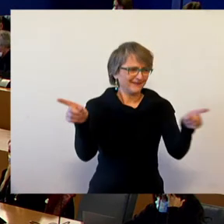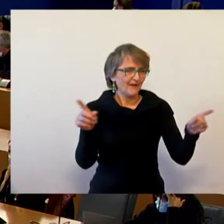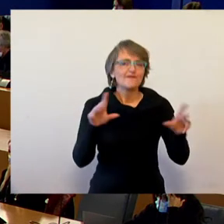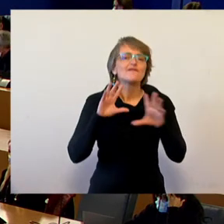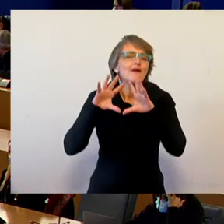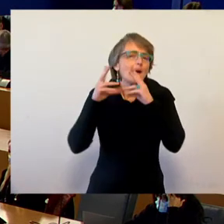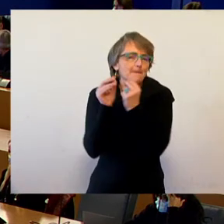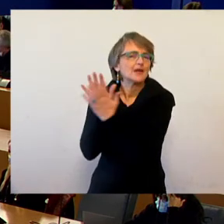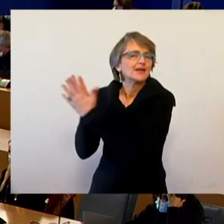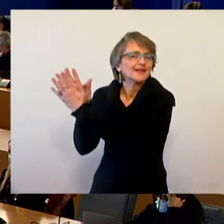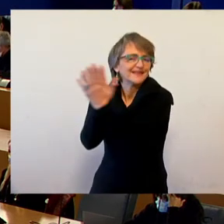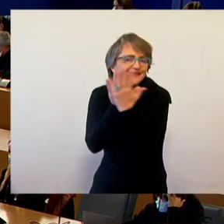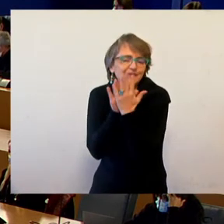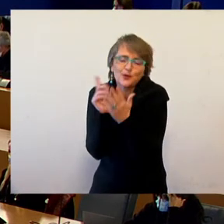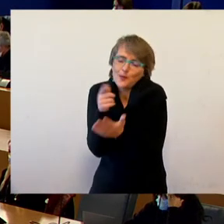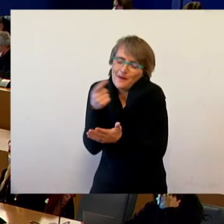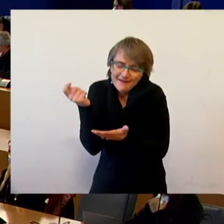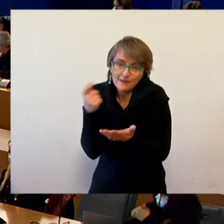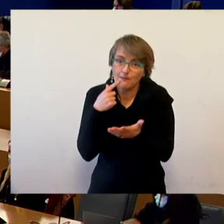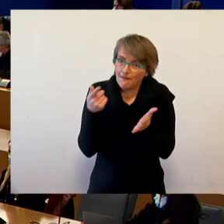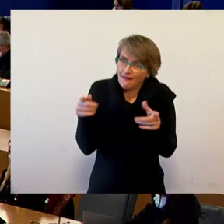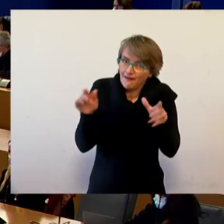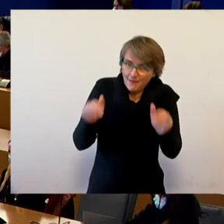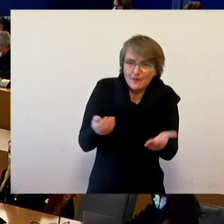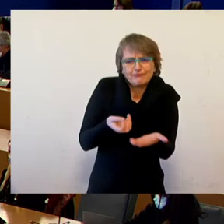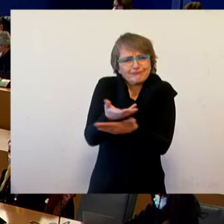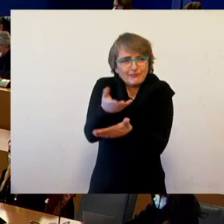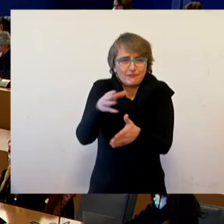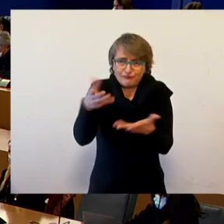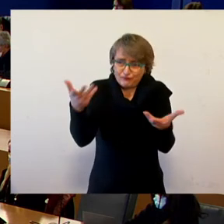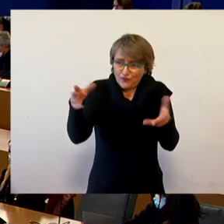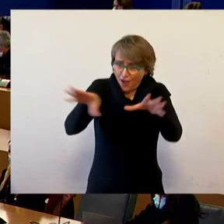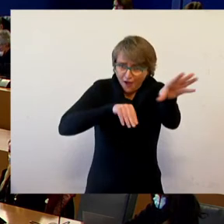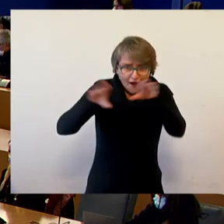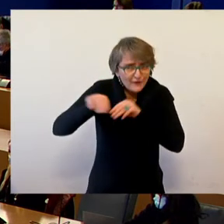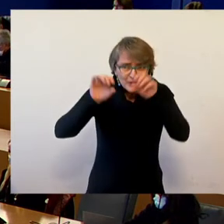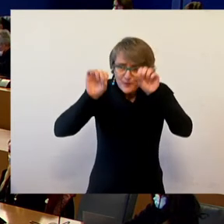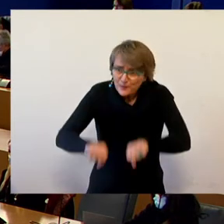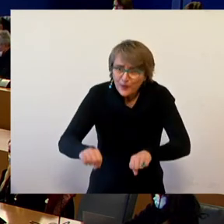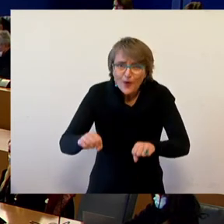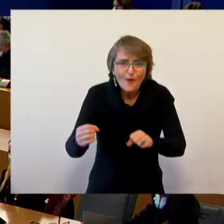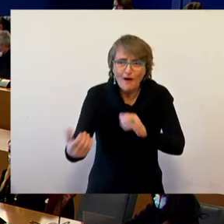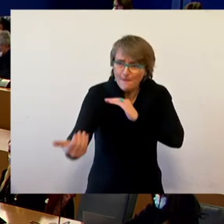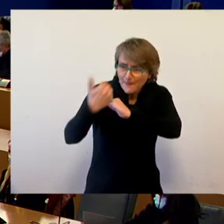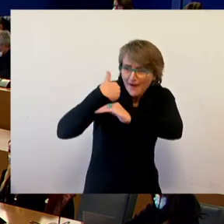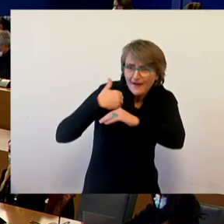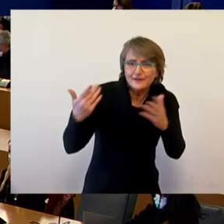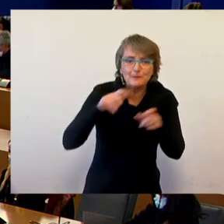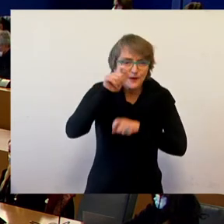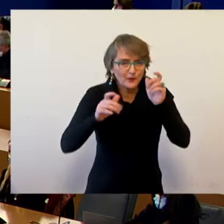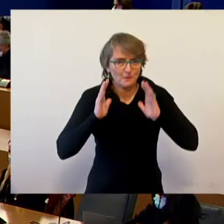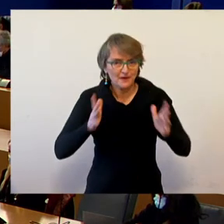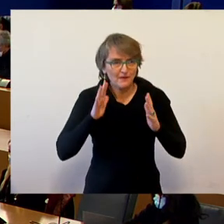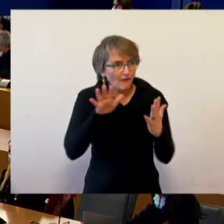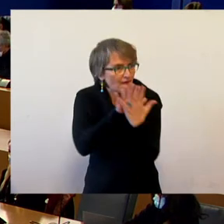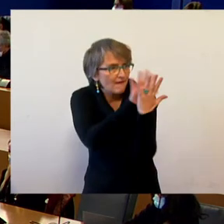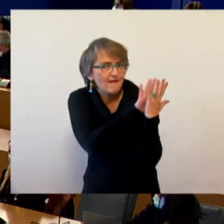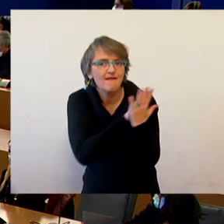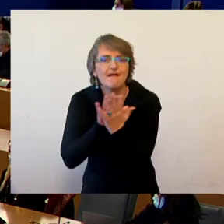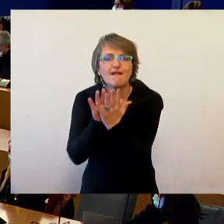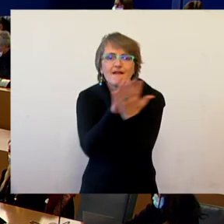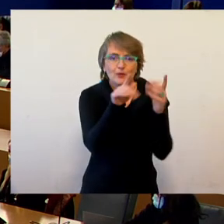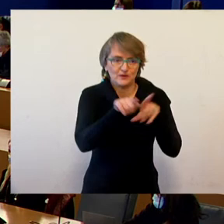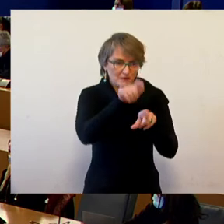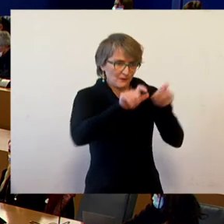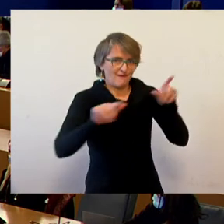tous cordialement invités à passer, à saluer les bénévoles, les gens qui seront là. Ce sera